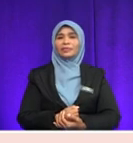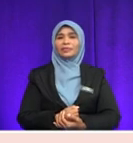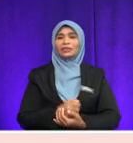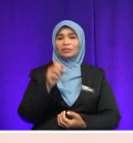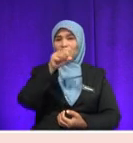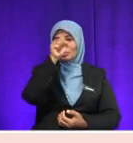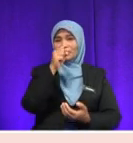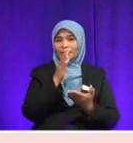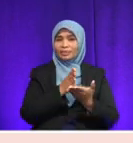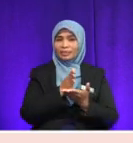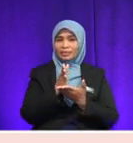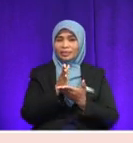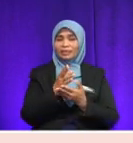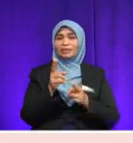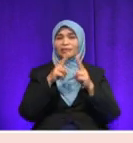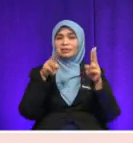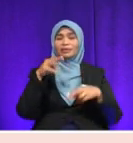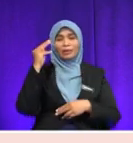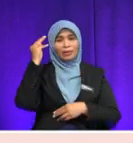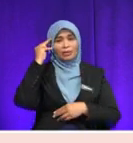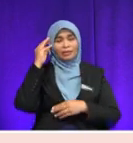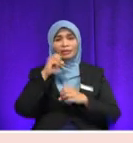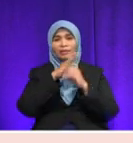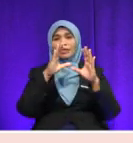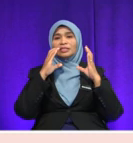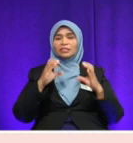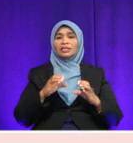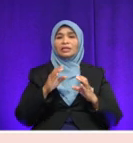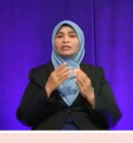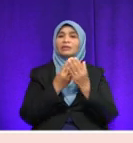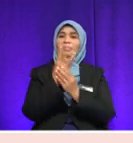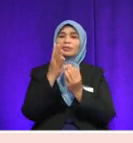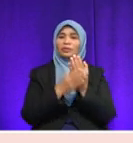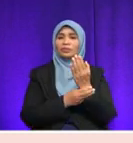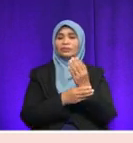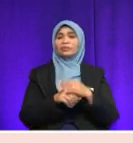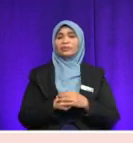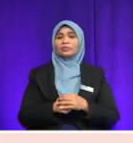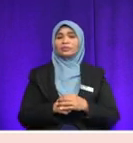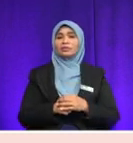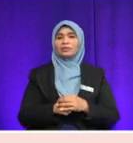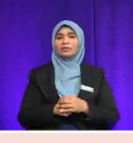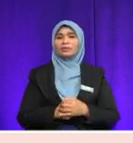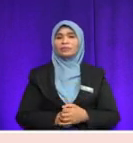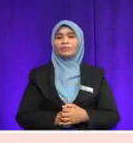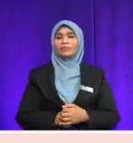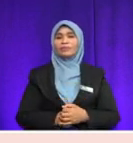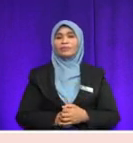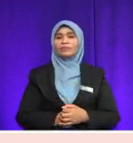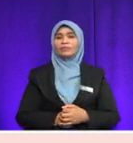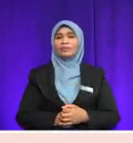seterusnya uji Minda Terangkan cara berwudhu bagi situasi berikut ini Aras tinggi sikit